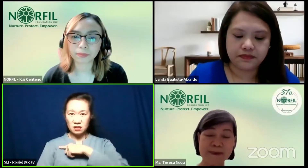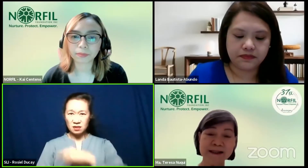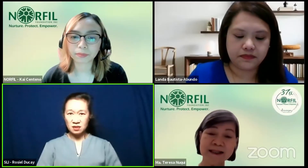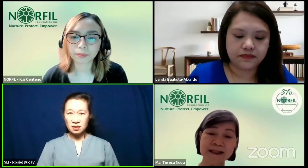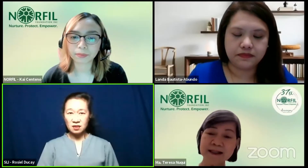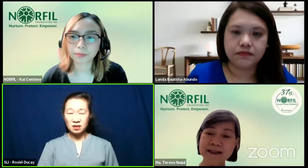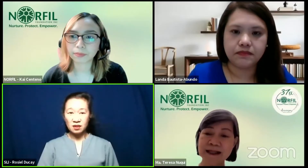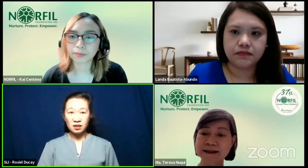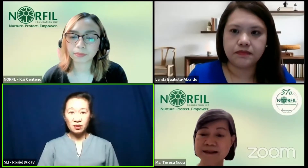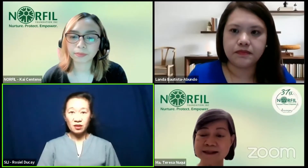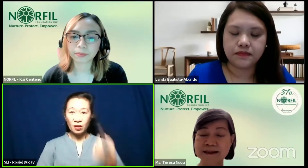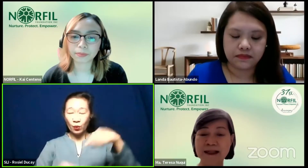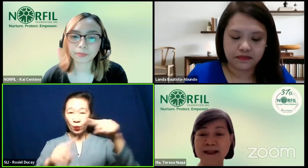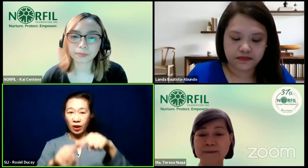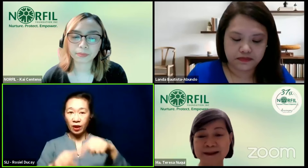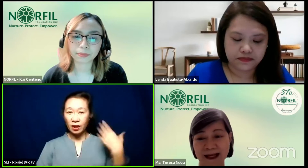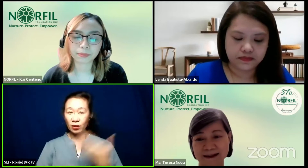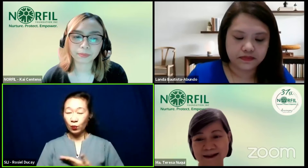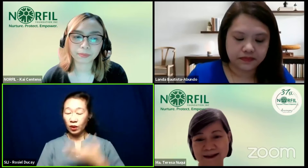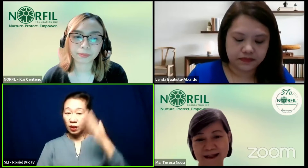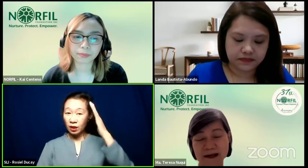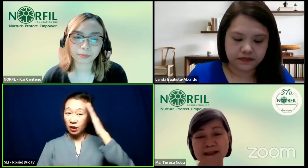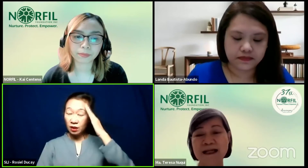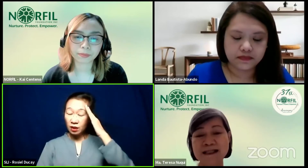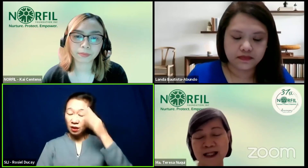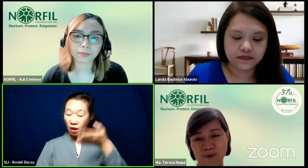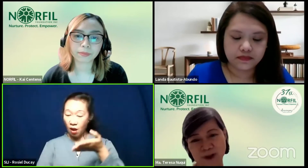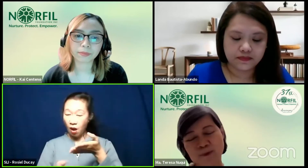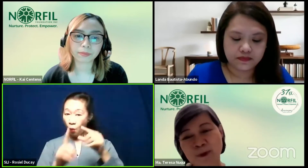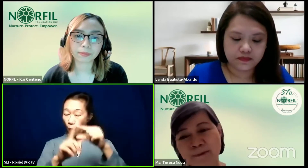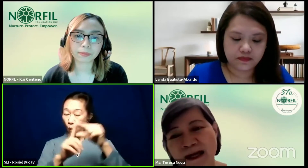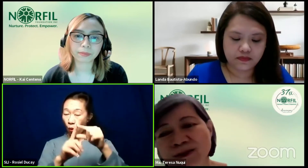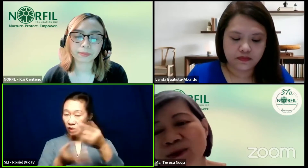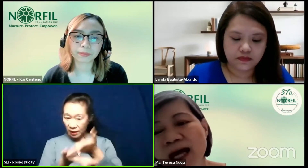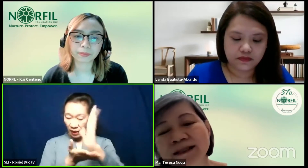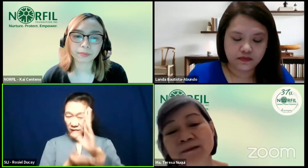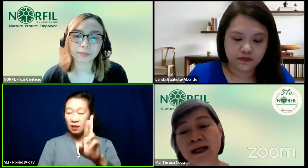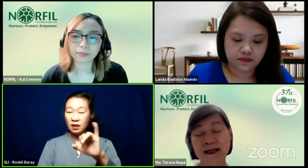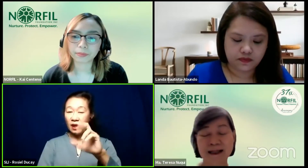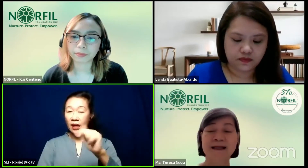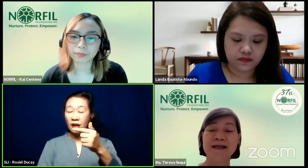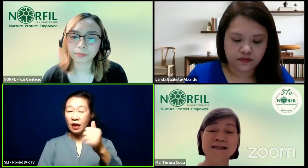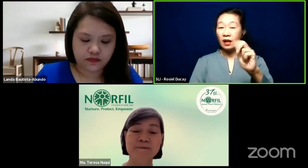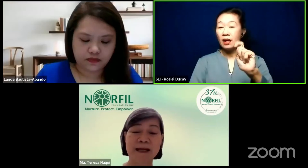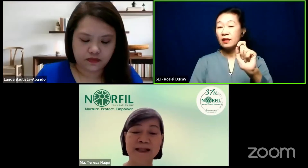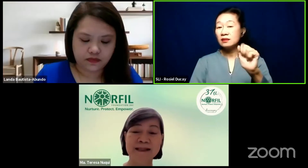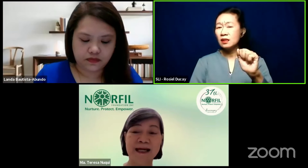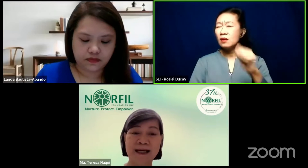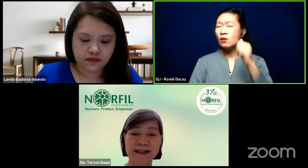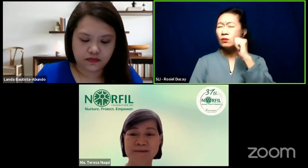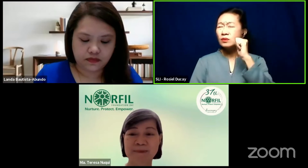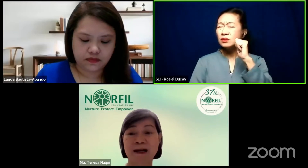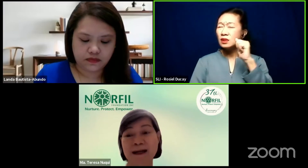Kapag naririnig natin ang salitang karapatan, madalas ang unang pumapasok sa ating mga